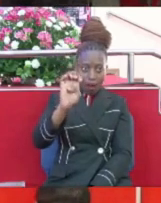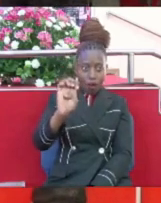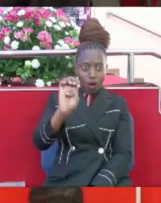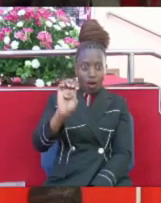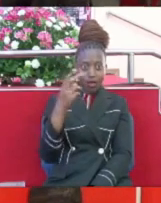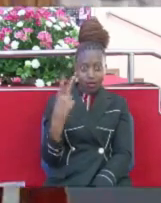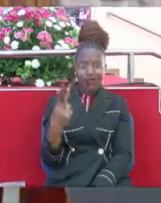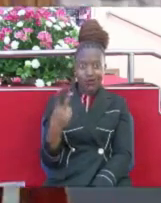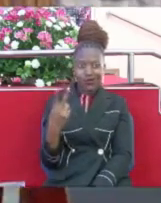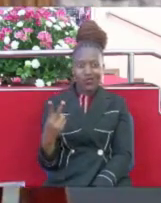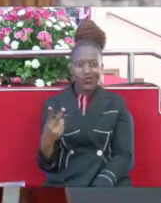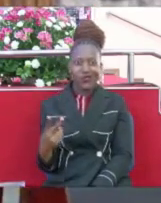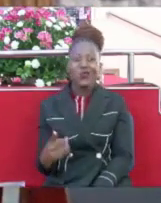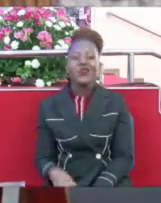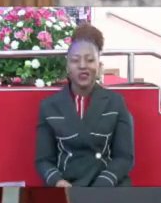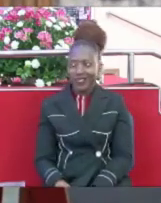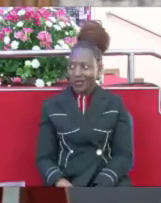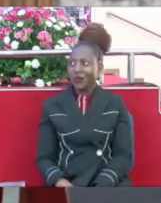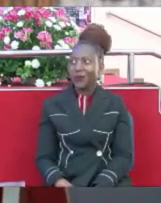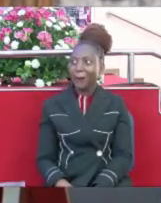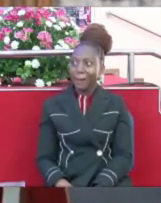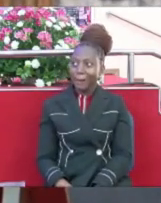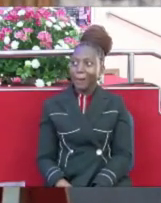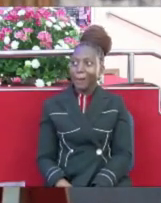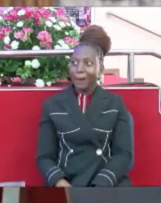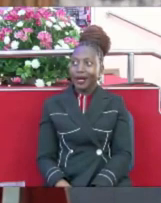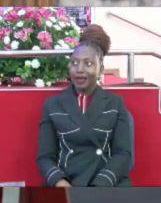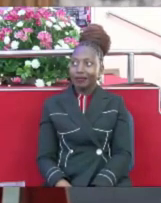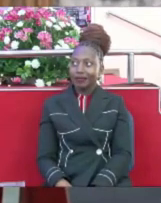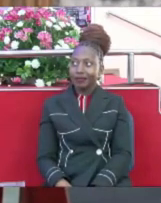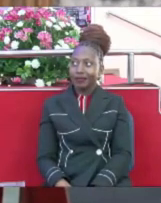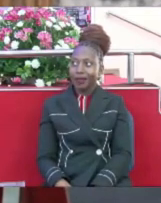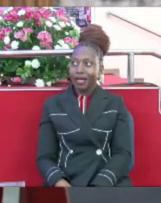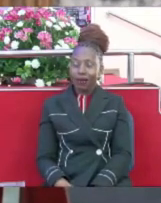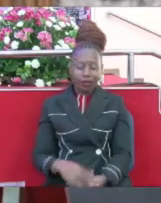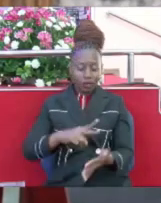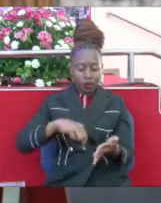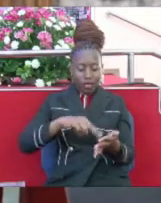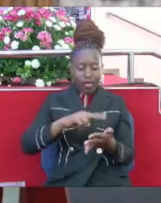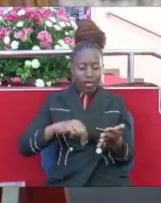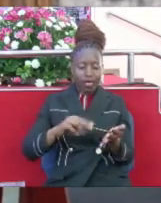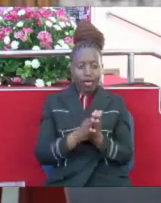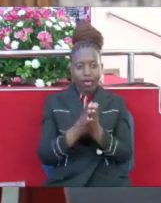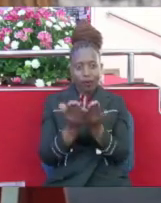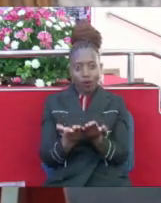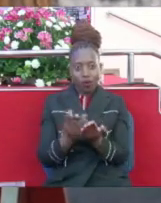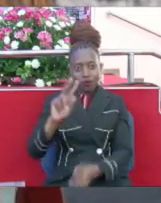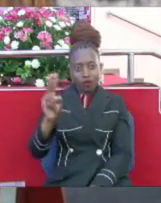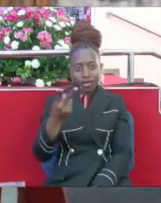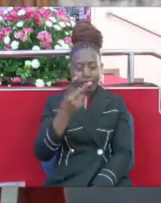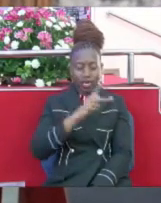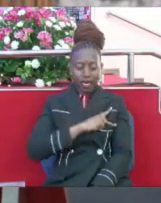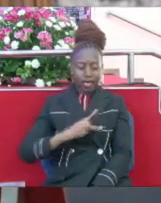anointing. Ni mgao mara mbili wa kupakwa mafuta. Amen. I want us to read the book of 2 Kings chapter 2. Wafalme wa pili